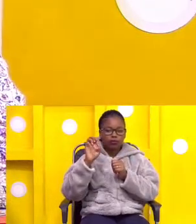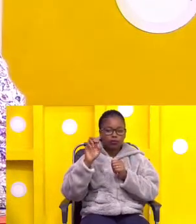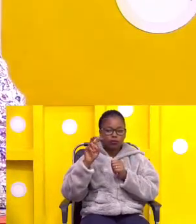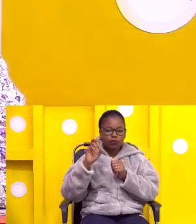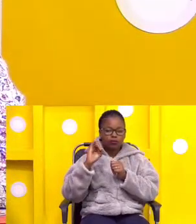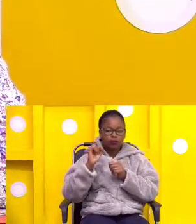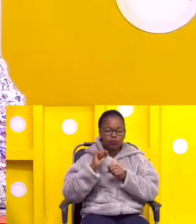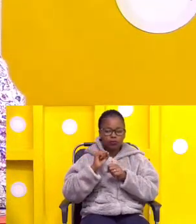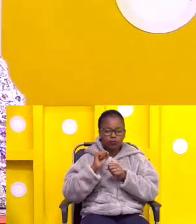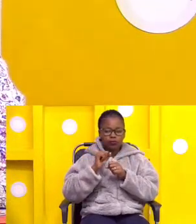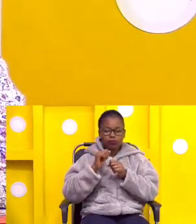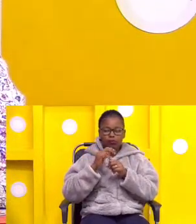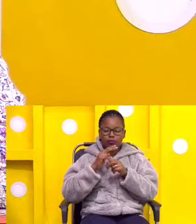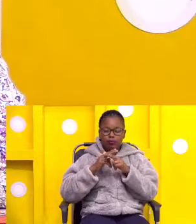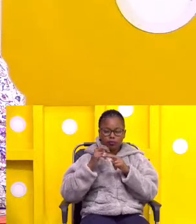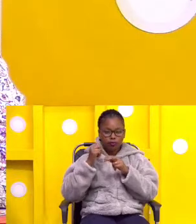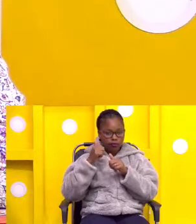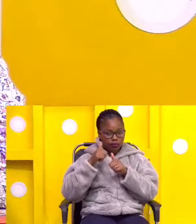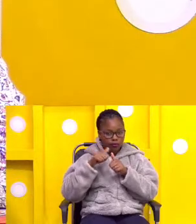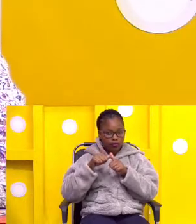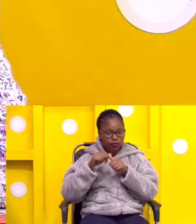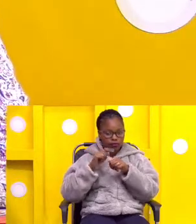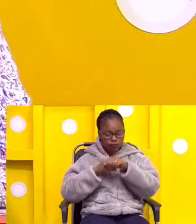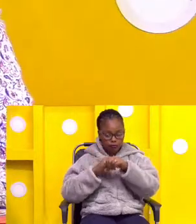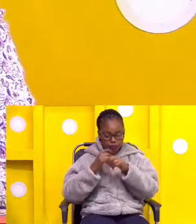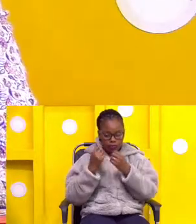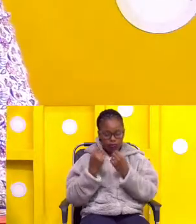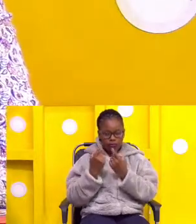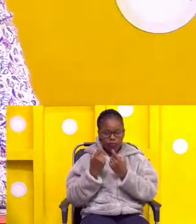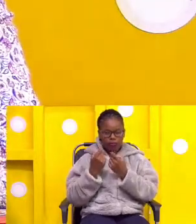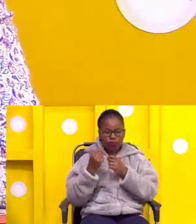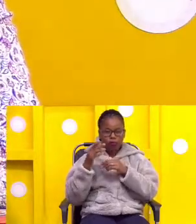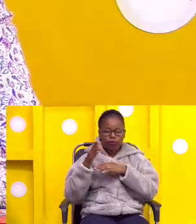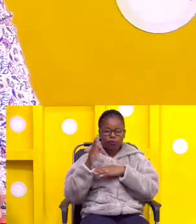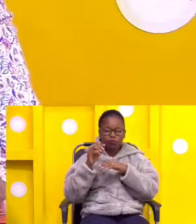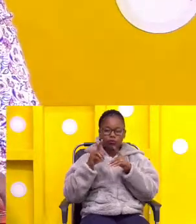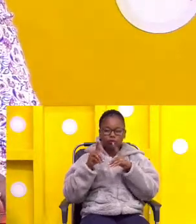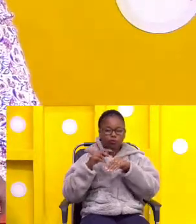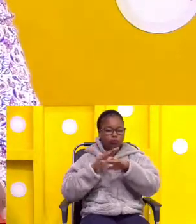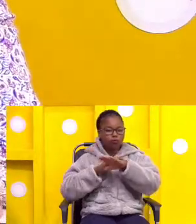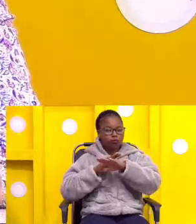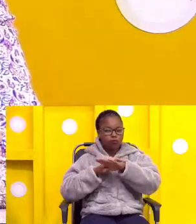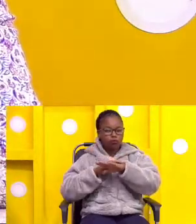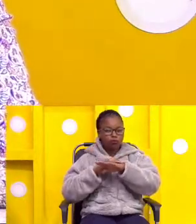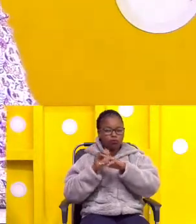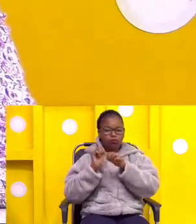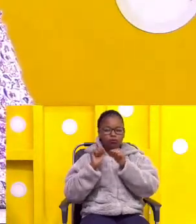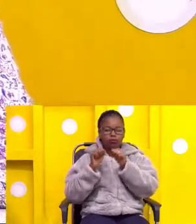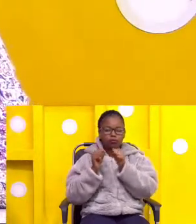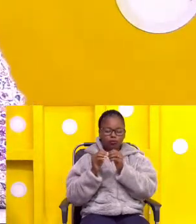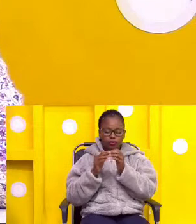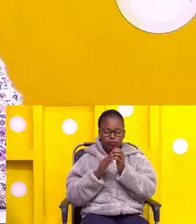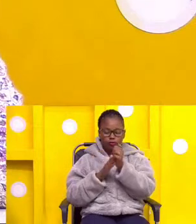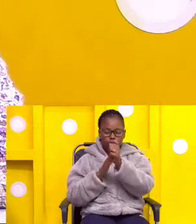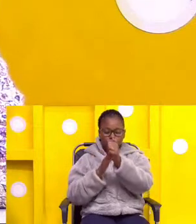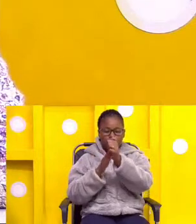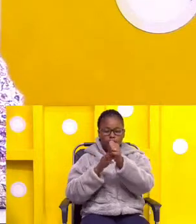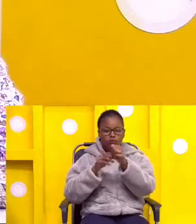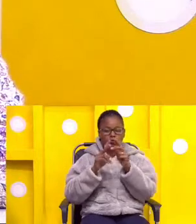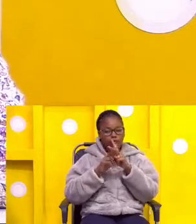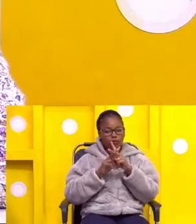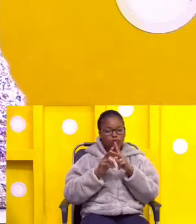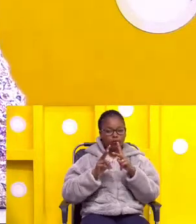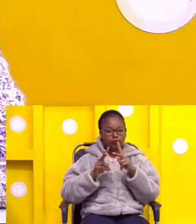wega dagika ine na naitha riri Ngai witu agutoranirie o